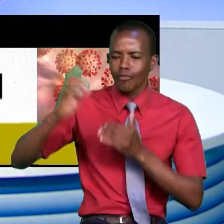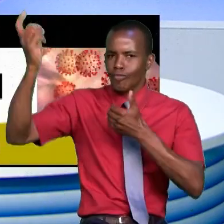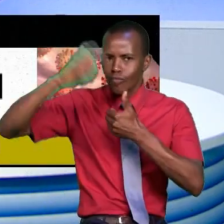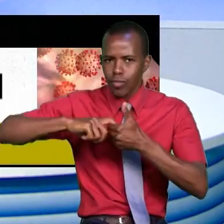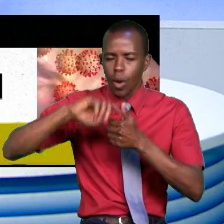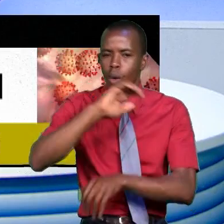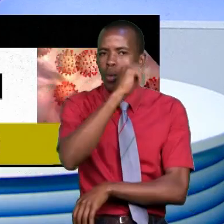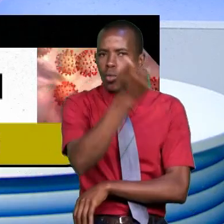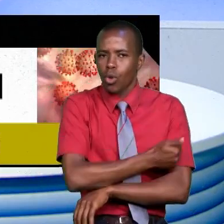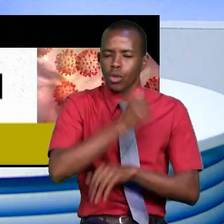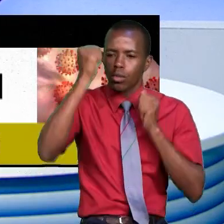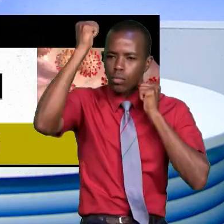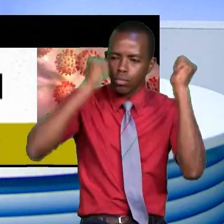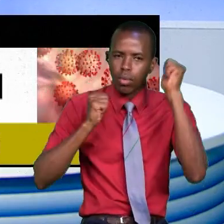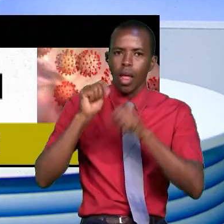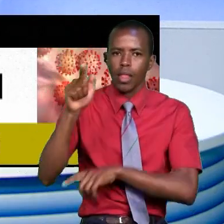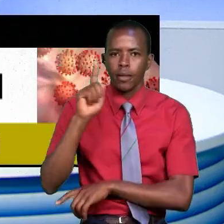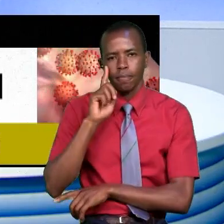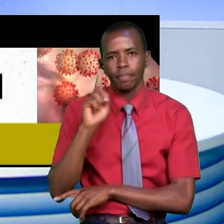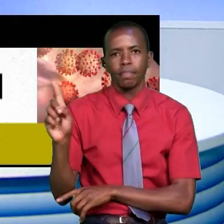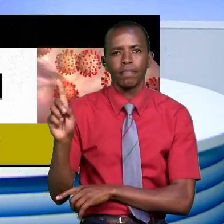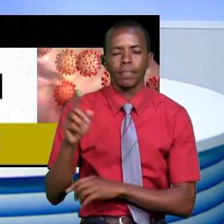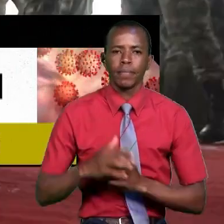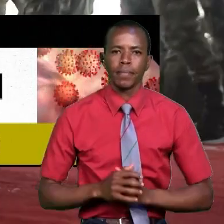na mamlaka ya kijeshi nchini humo. Tazama.